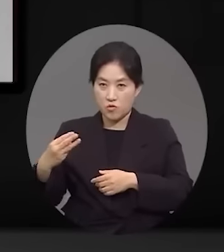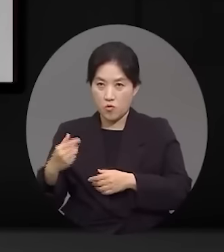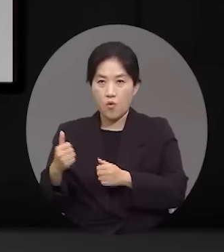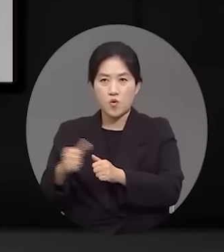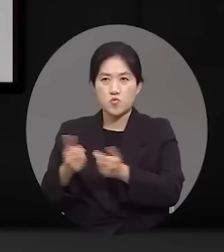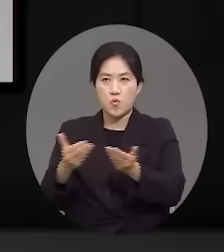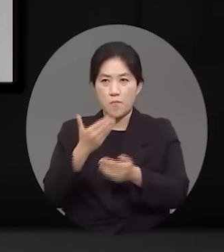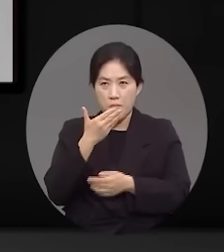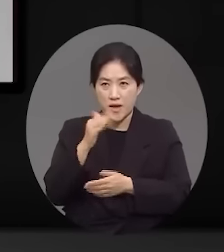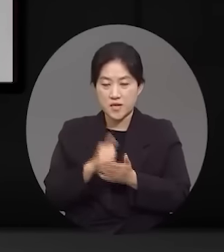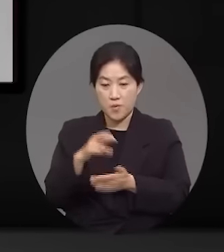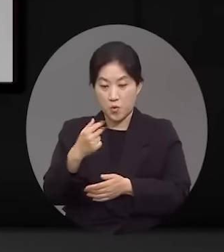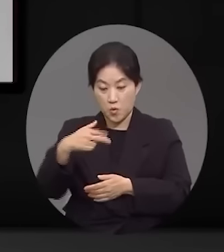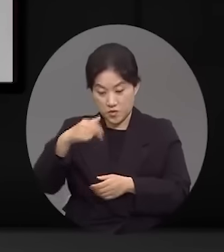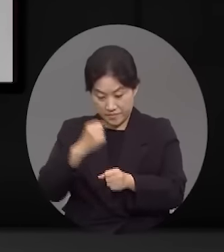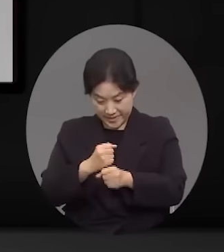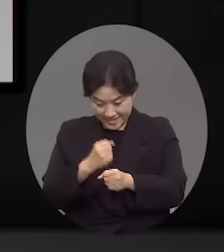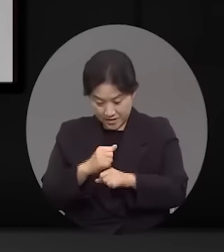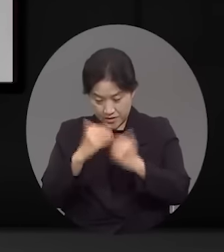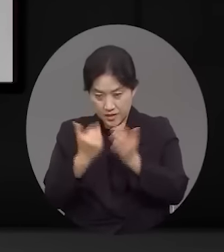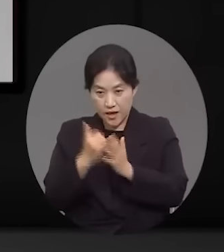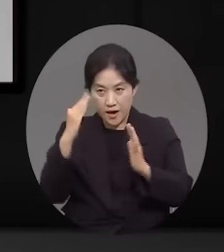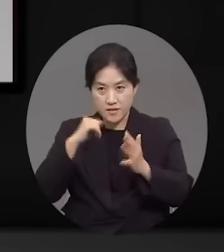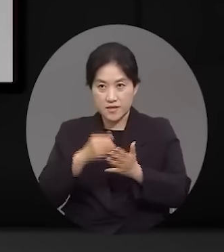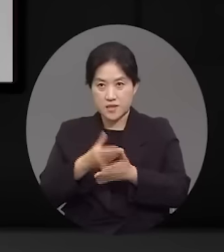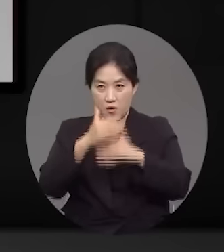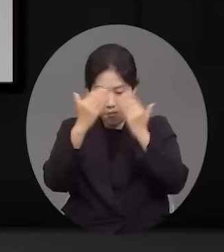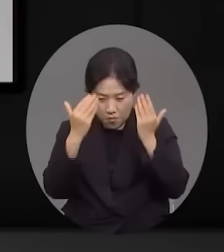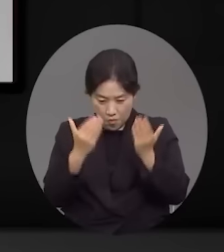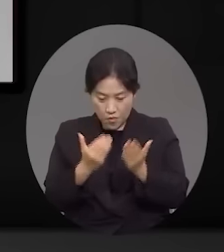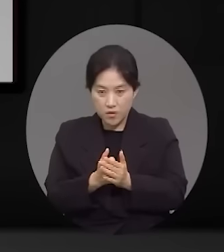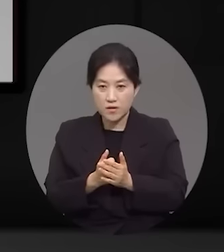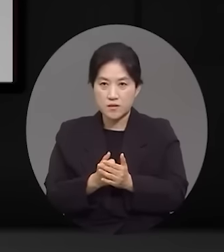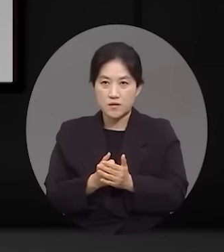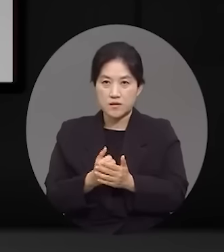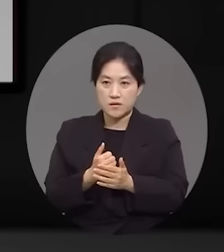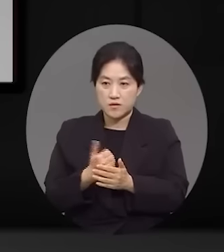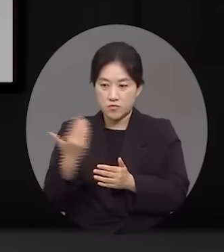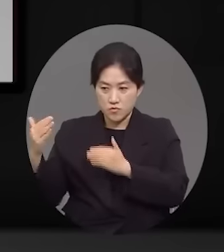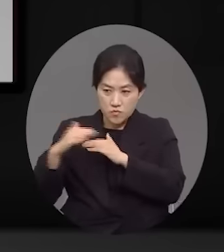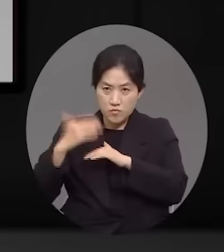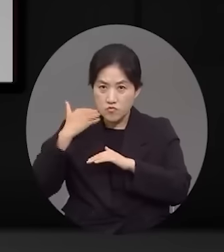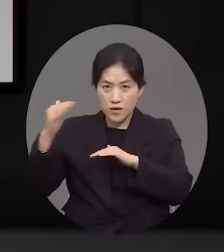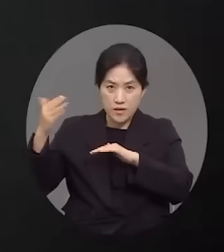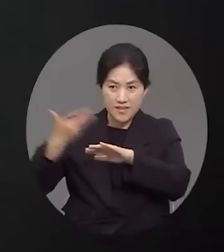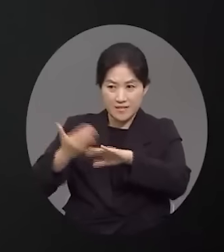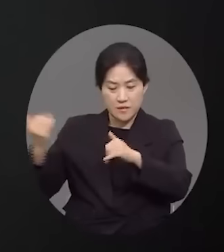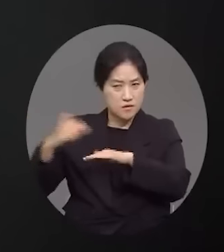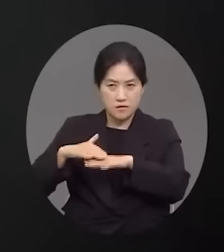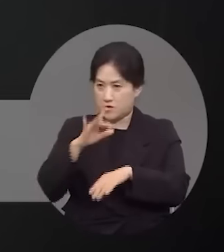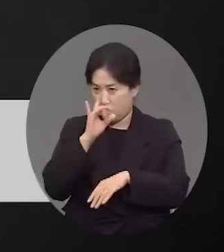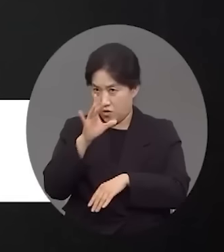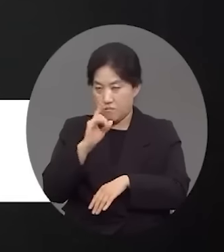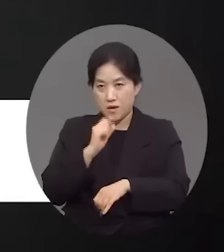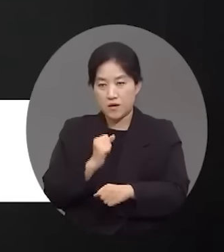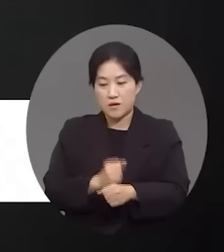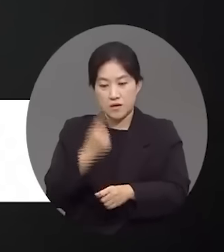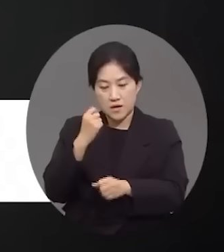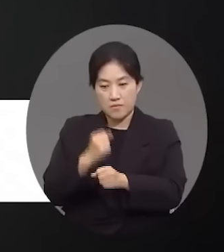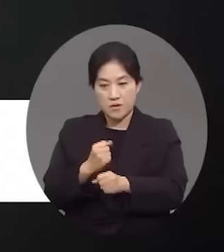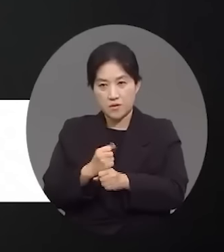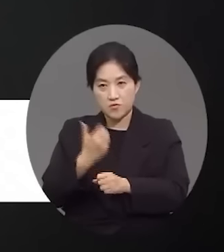수는 있지만 코드 작성을 포함해 학생이 제출하는 어떤 부분도 제작할 수 없다고 돼 있습니다이 개발자는